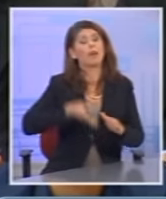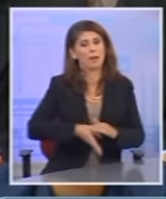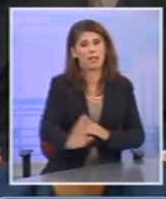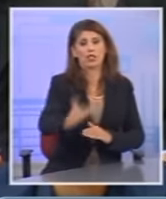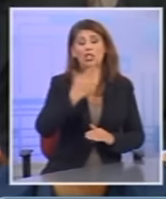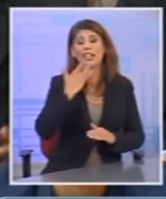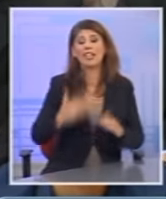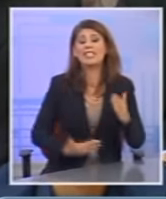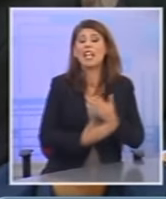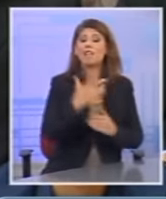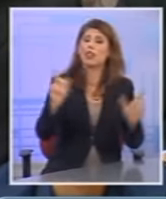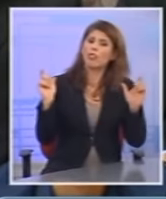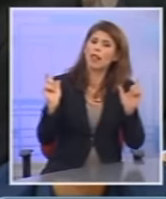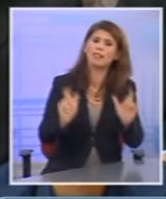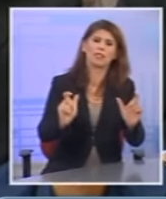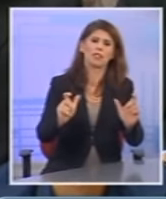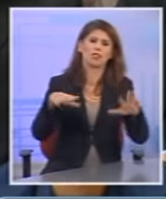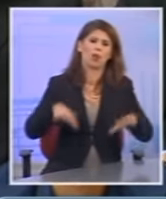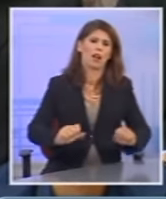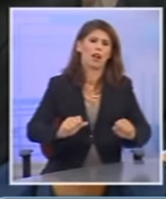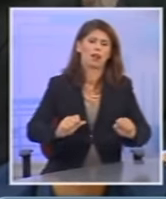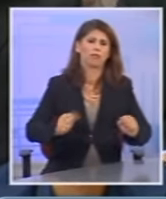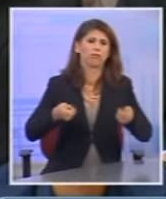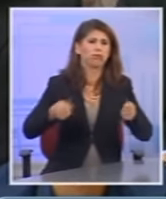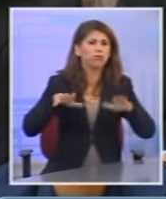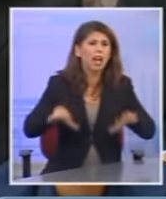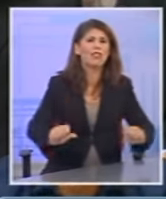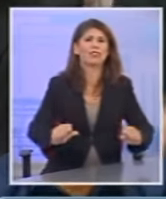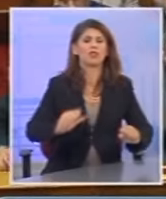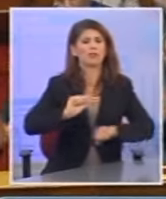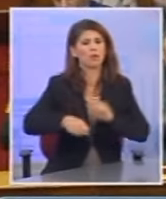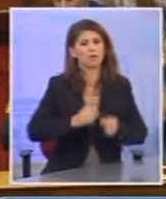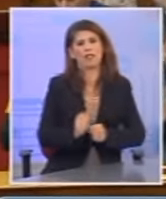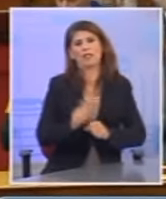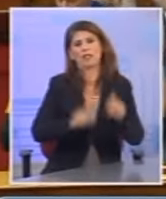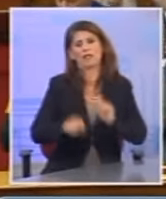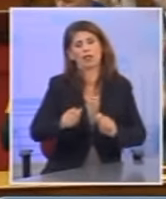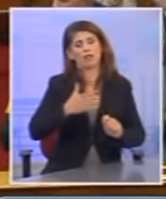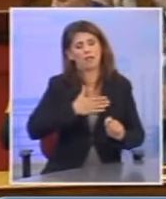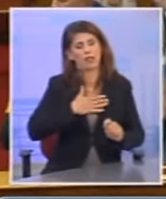Χρυσή Αυγή θα αντισταθεί στο καθεστώς που προσπαθείτε να στήσετε. Σας ευχαριστώ.